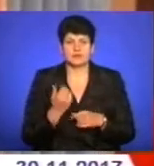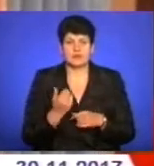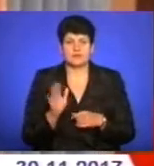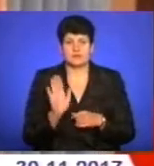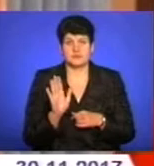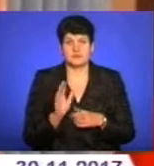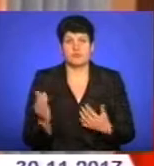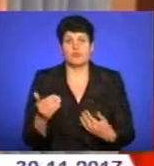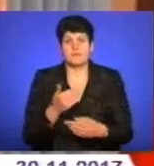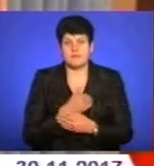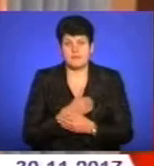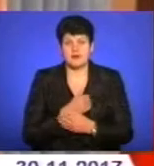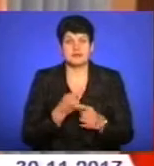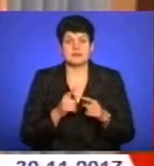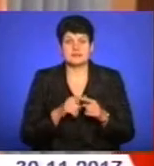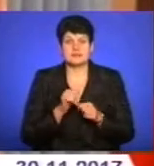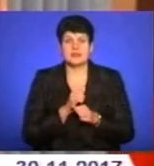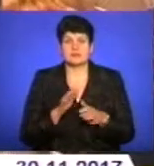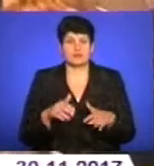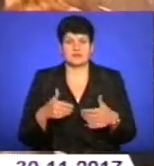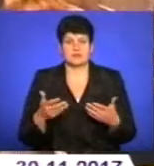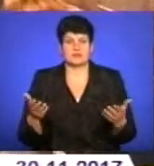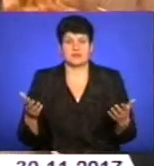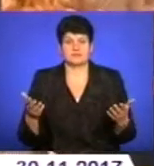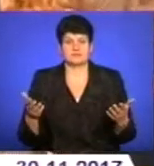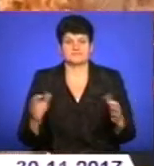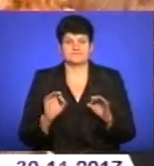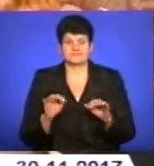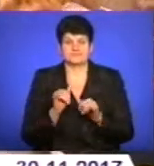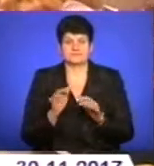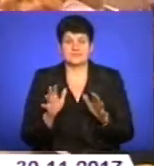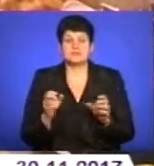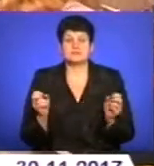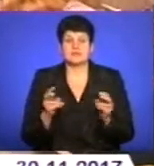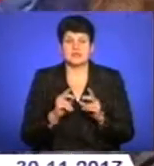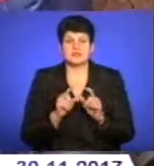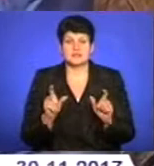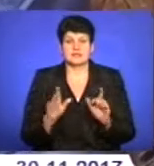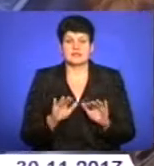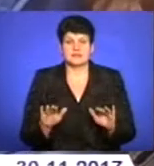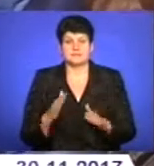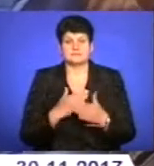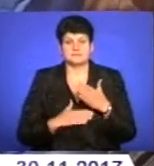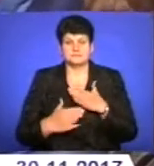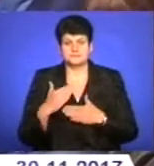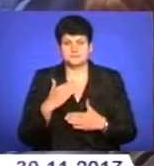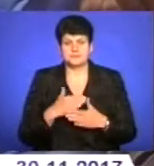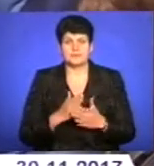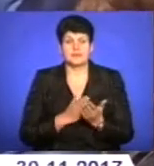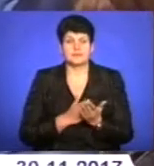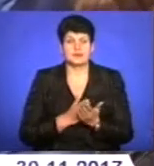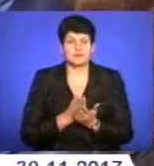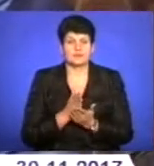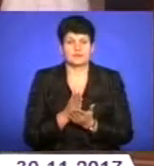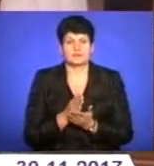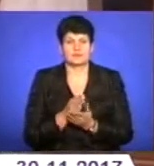тебе обіймає, ну це не можна передати. До спеціального закладу діток з особливими освітніми потребами спрямовують на